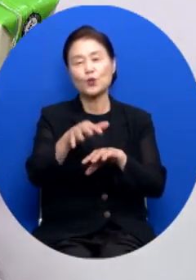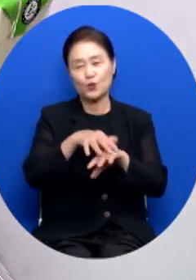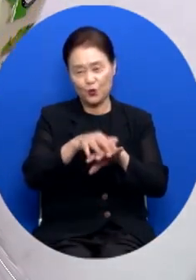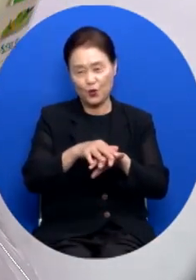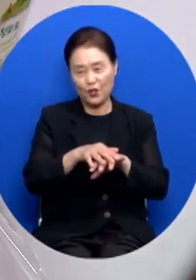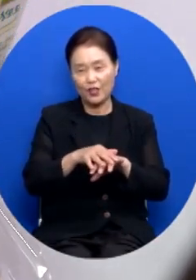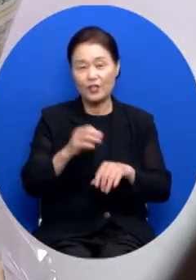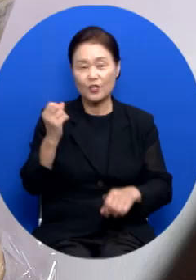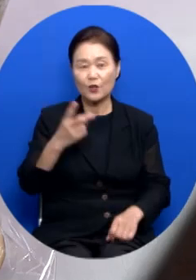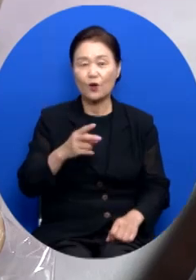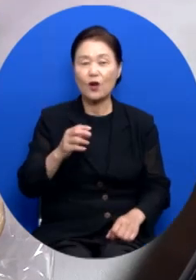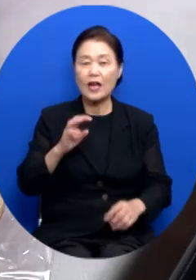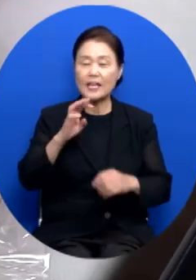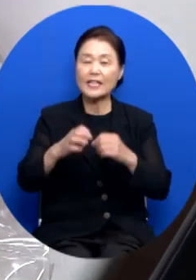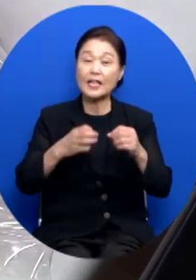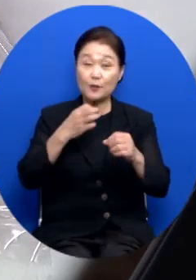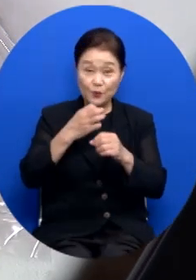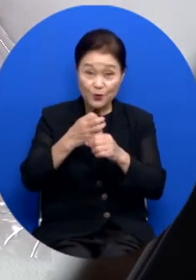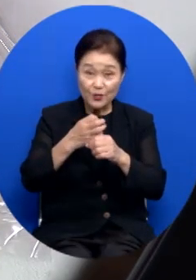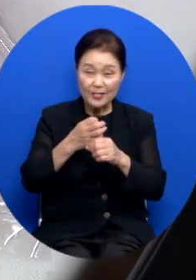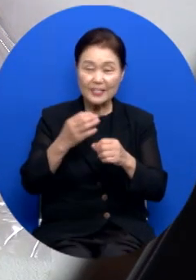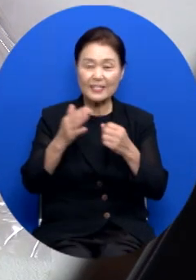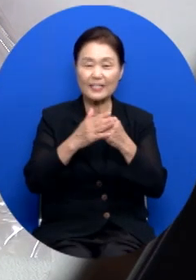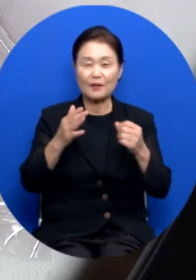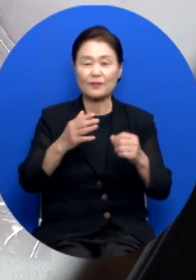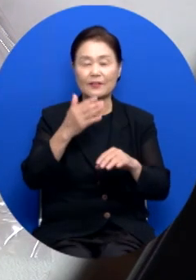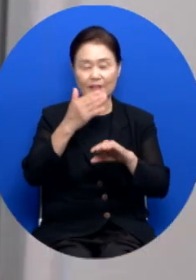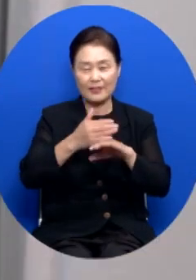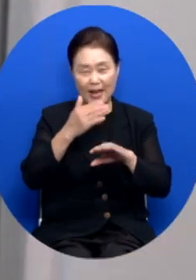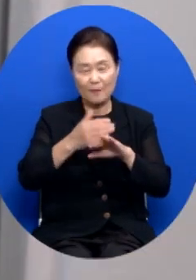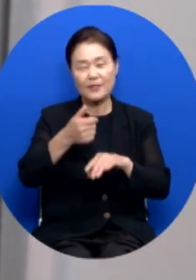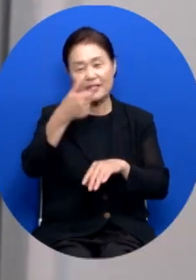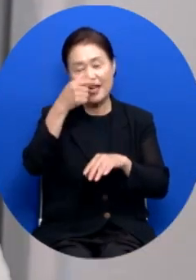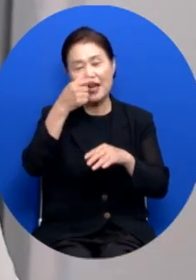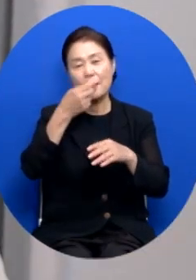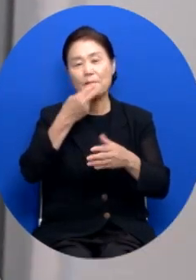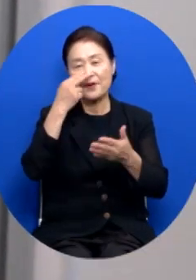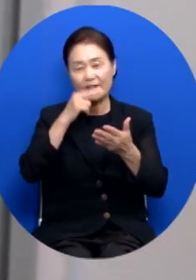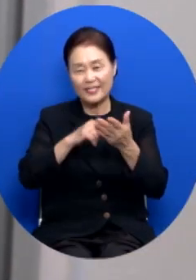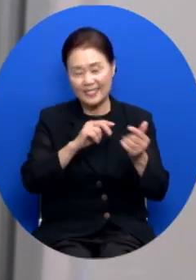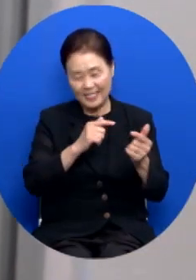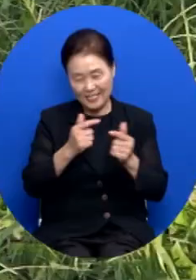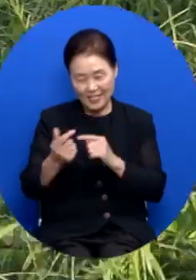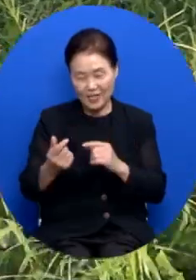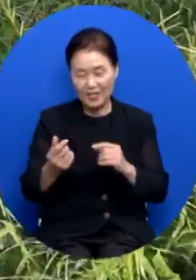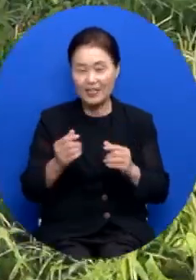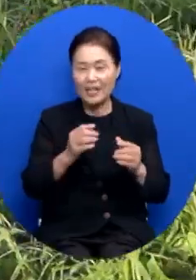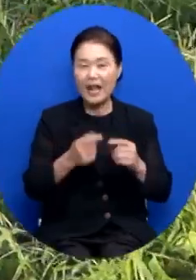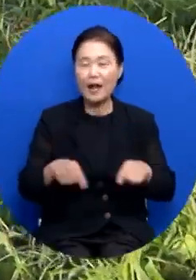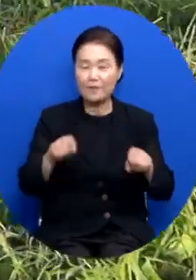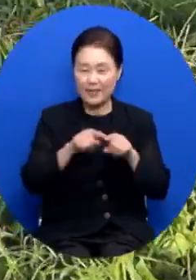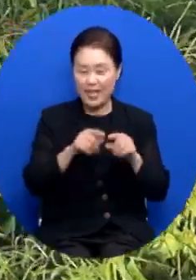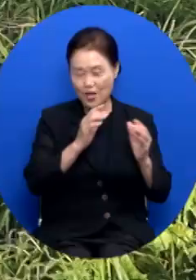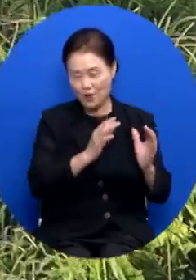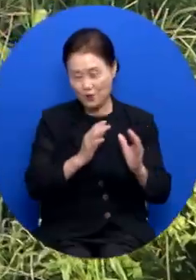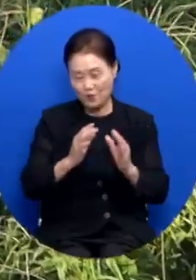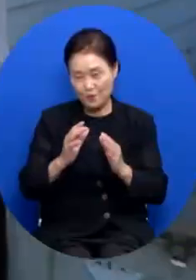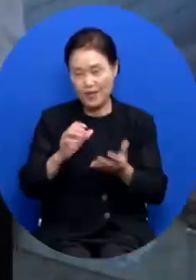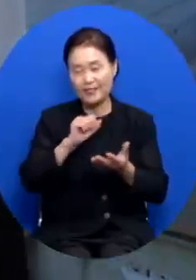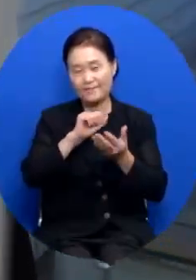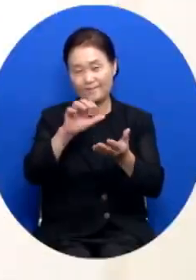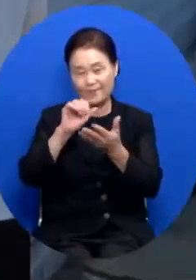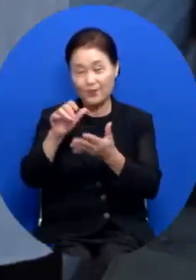저희 40주년이어서 마을에 감사 편지 이렇게 해가지고 준비를 했습니다. 당인교회